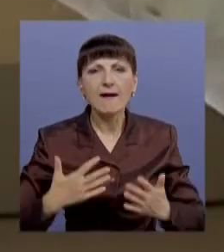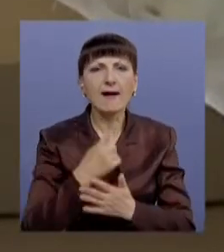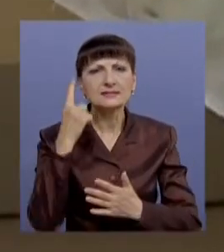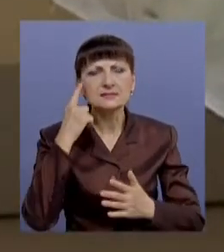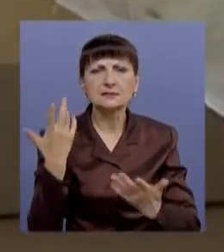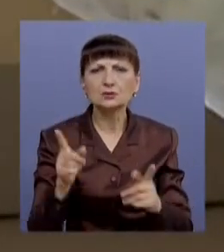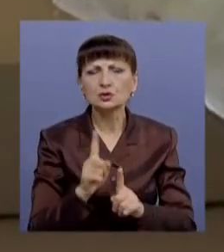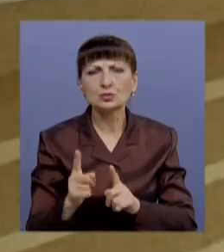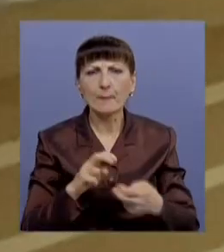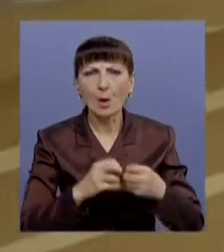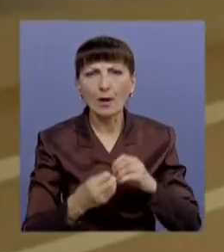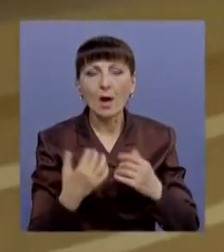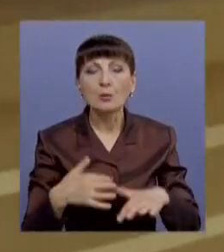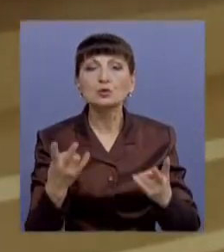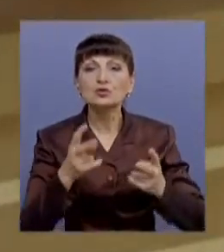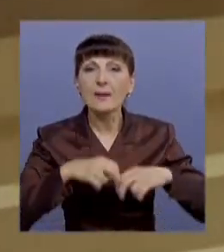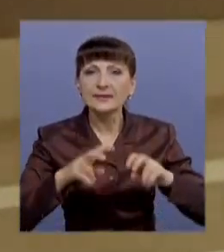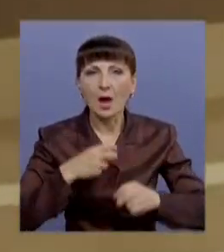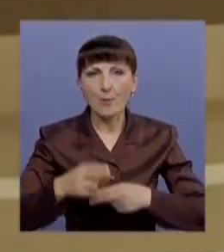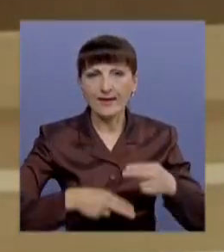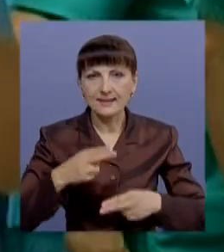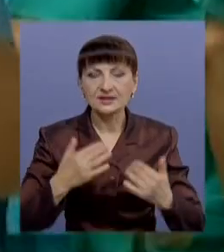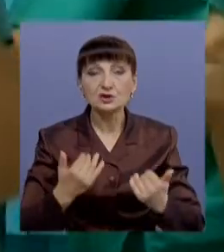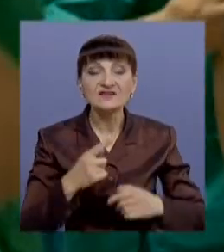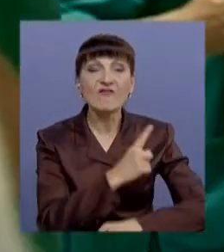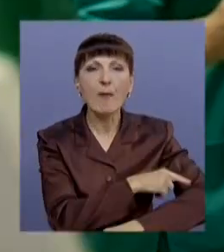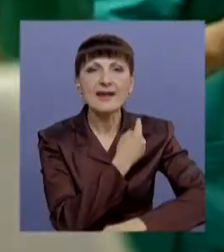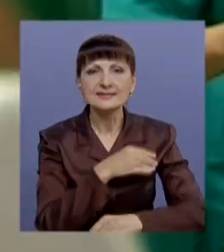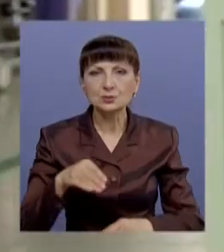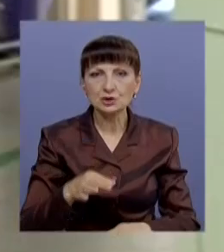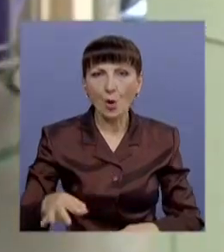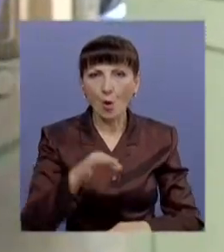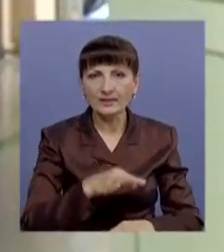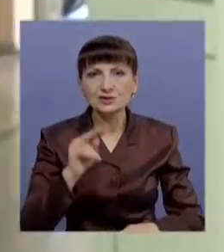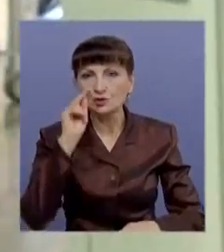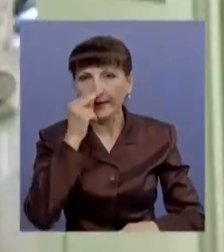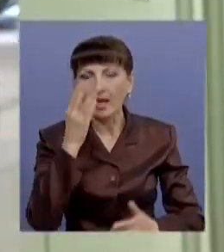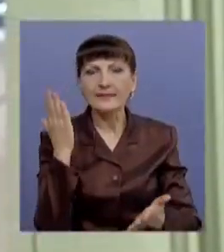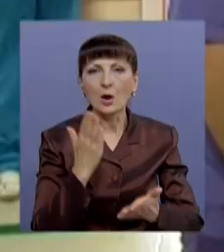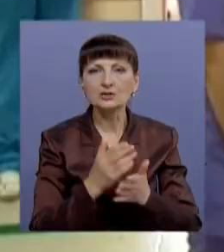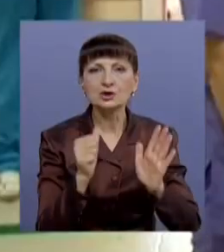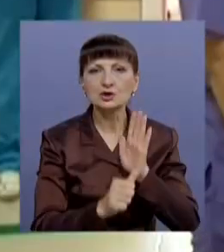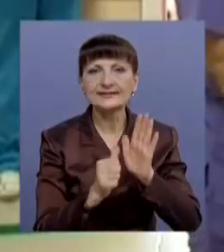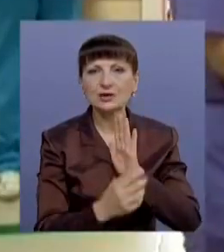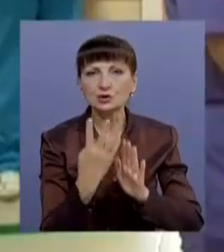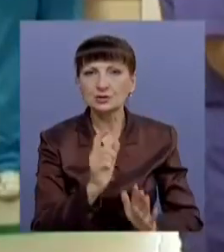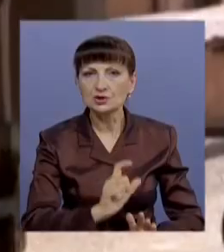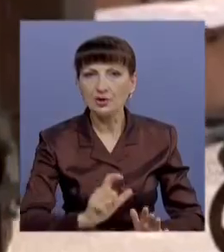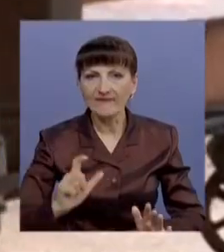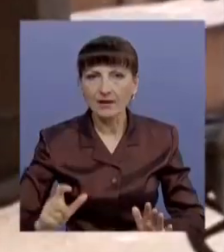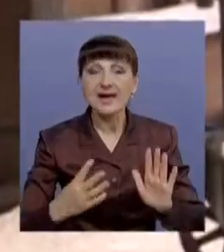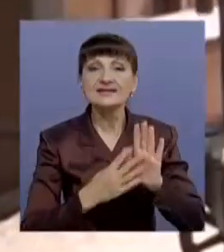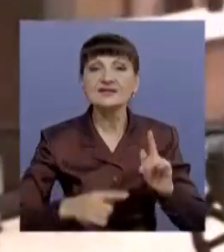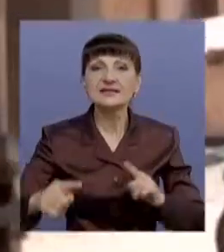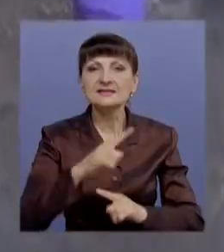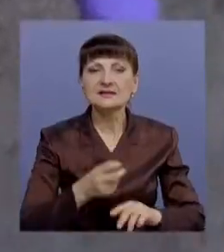черепно-мозговую травму нуждаются в обследовании и операциях. Сейчас в больницах Туркестанской области и Шымкента находятся 64 человека. 9